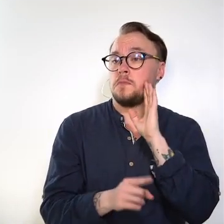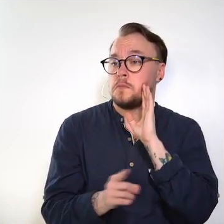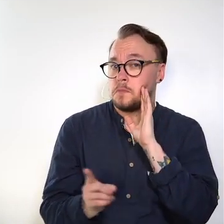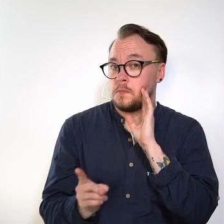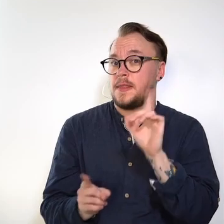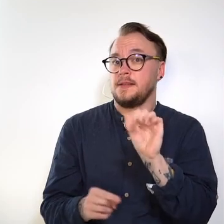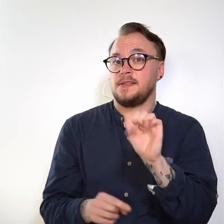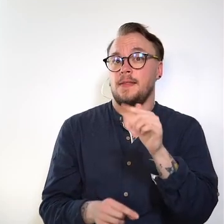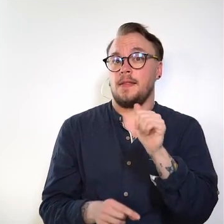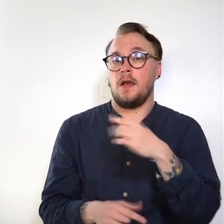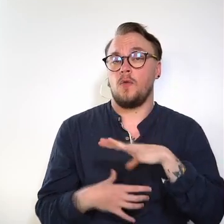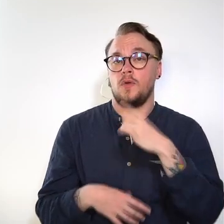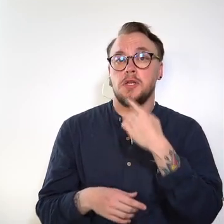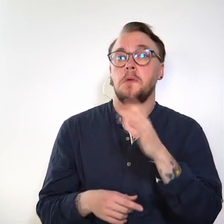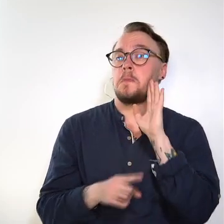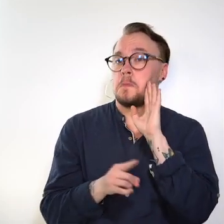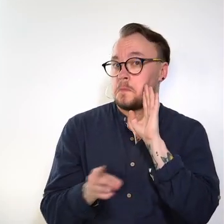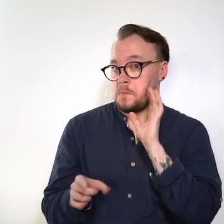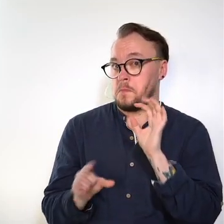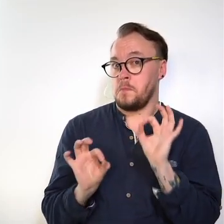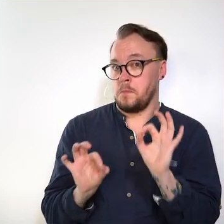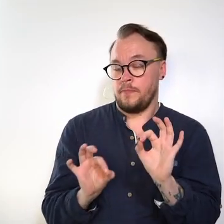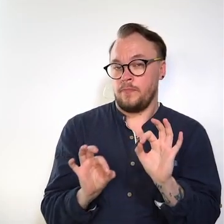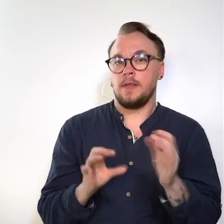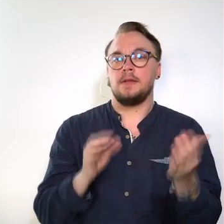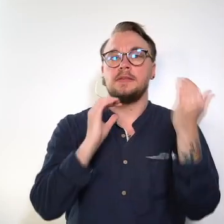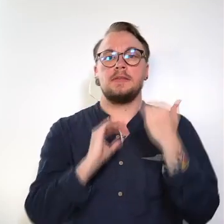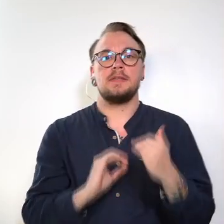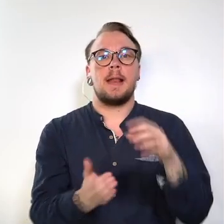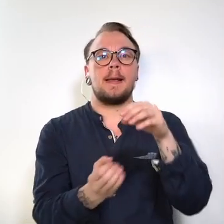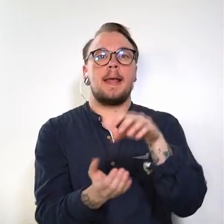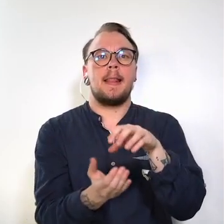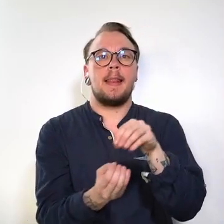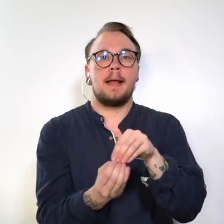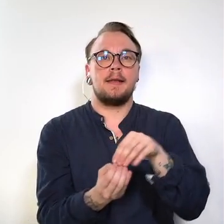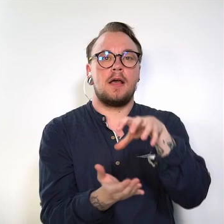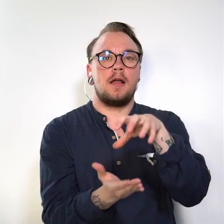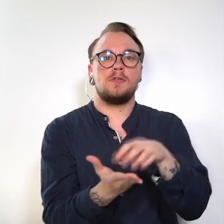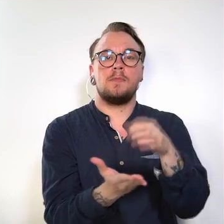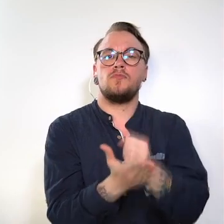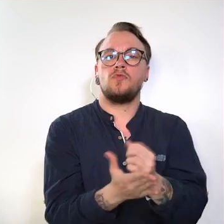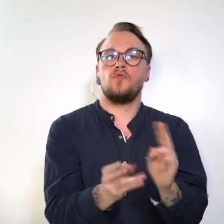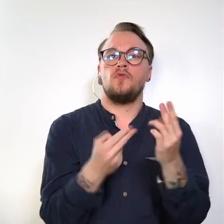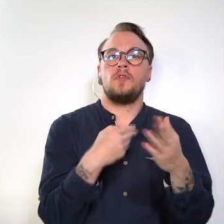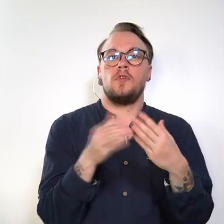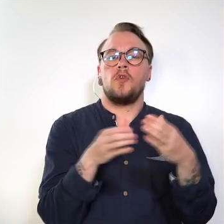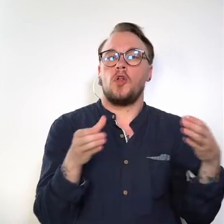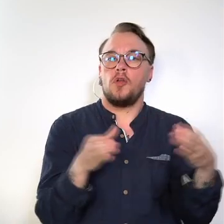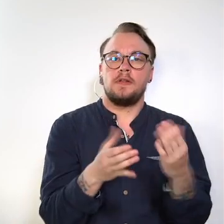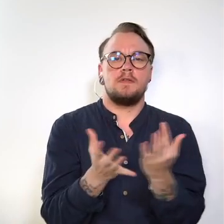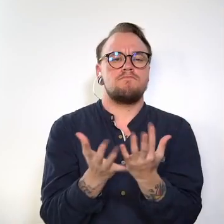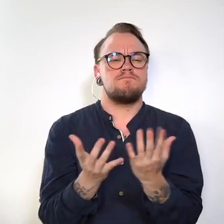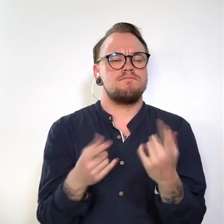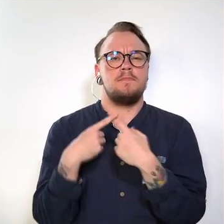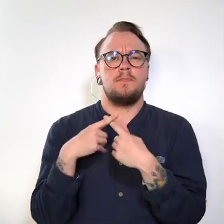lääkintöhallituksen alaisuuteen, jossa oli mukana myös sosiaalitieteiden ja sosiaalihallituksen ja lääketieteen etiikka. Sen Martti